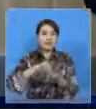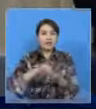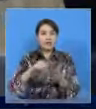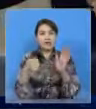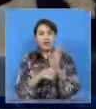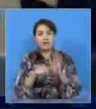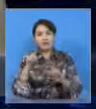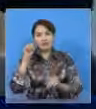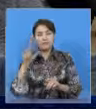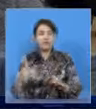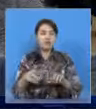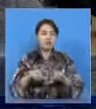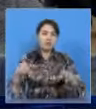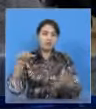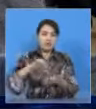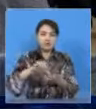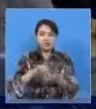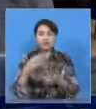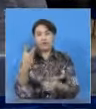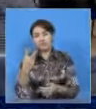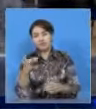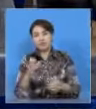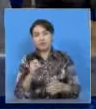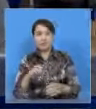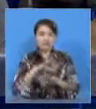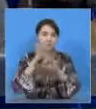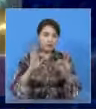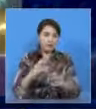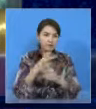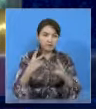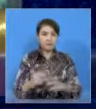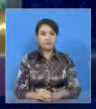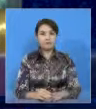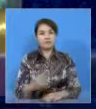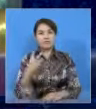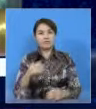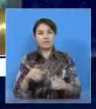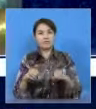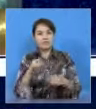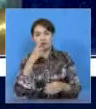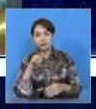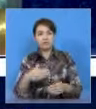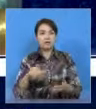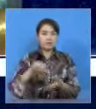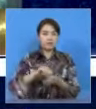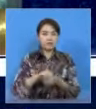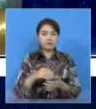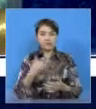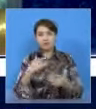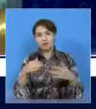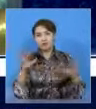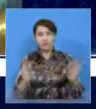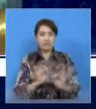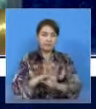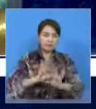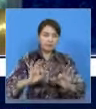мектептен 7 оқушы қатысты. Олар 2 номинация бойынша өнер көрсетті. 2 номинация бойынша қатысады: пародия және жанды дауыс.